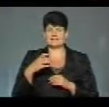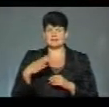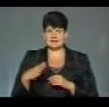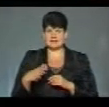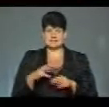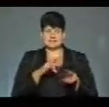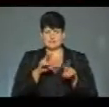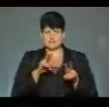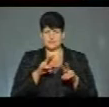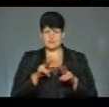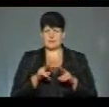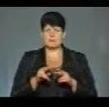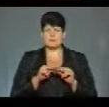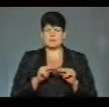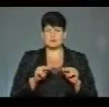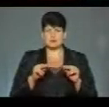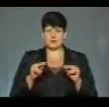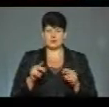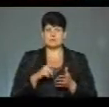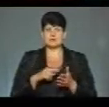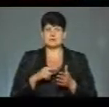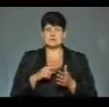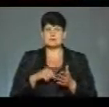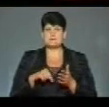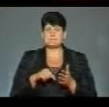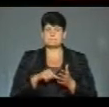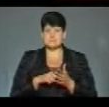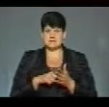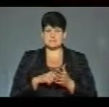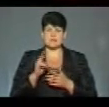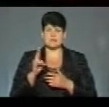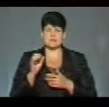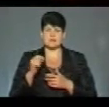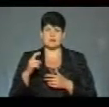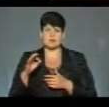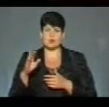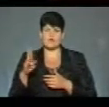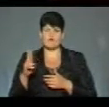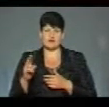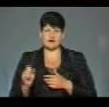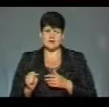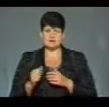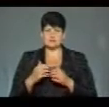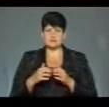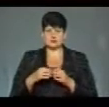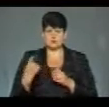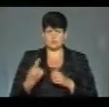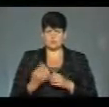стежить педагог гімназії міста Каховка Херсонської області Сергій Аркуша. У кожного дебатанта по 2 хвилини, щоб висловити